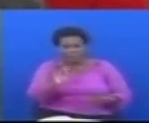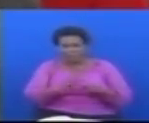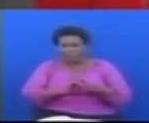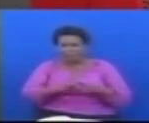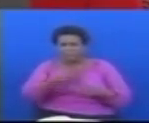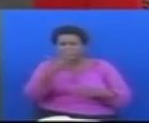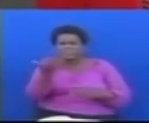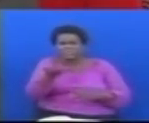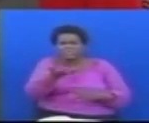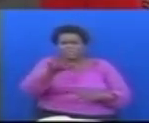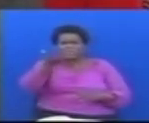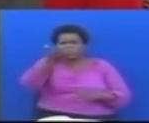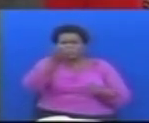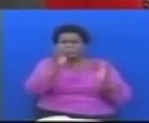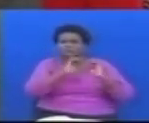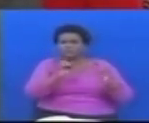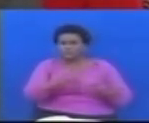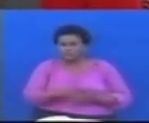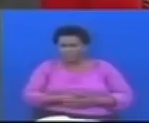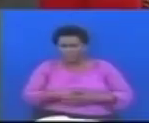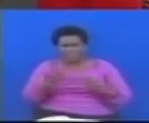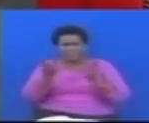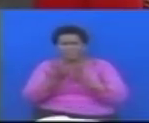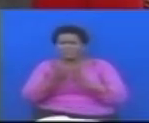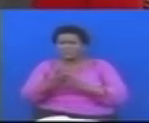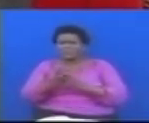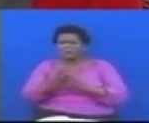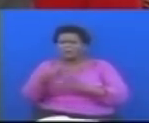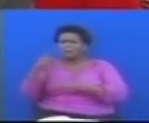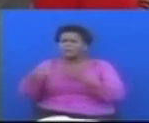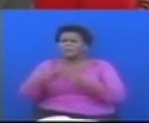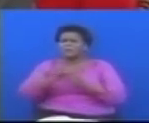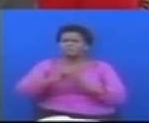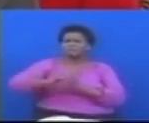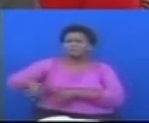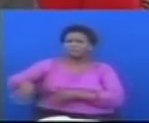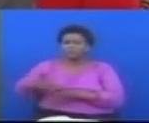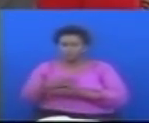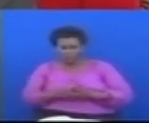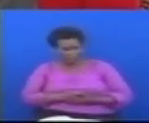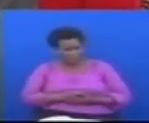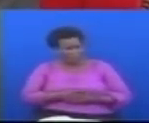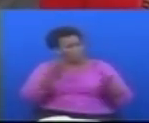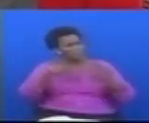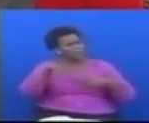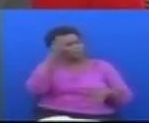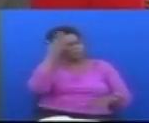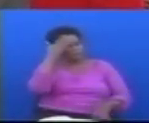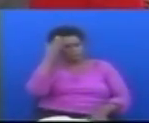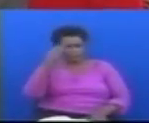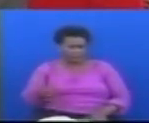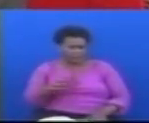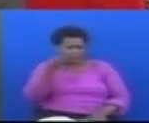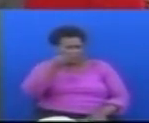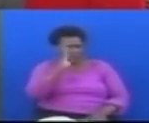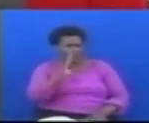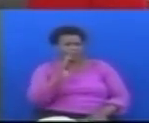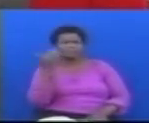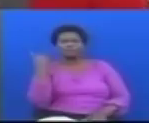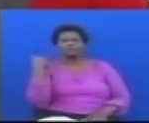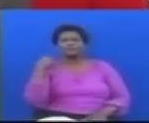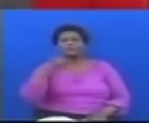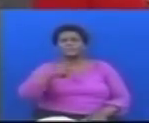kwa sababu hiyo miradi kama imekuwa abandoned, serikali haifanyi tena kazi. Sasa nataka kufahamu kutoka kwa naibu waziri, je, serikali inatoa kauli